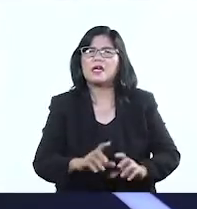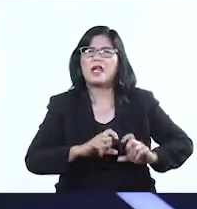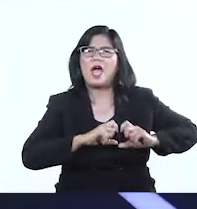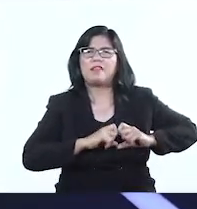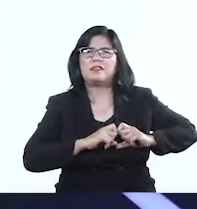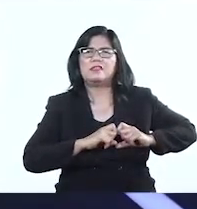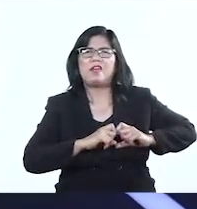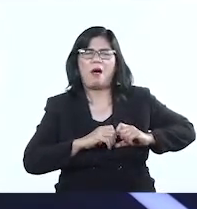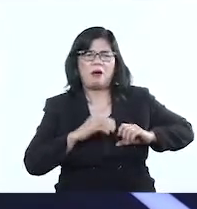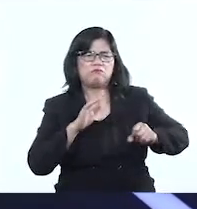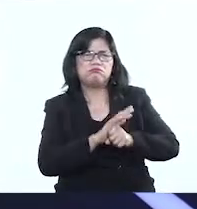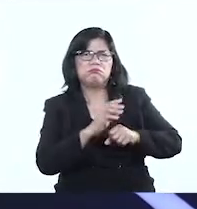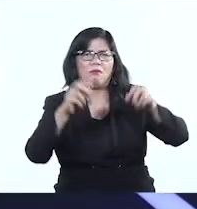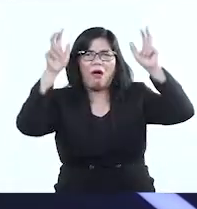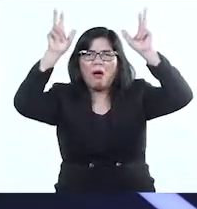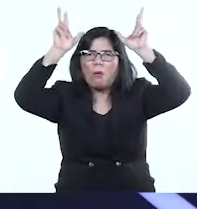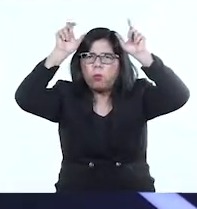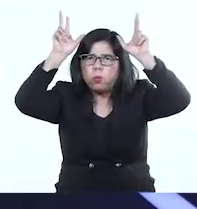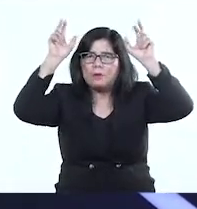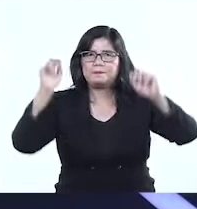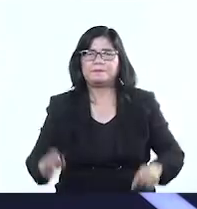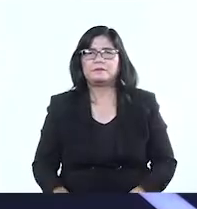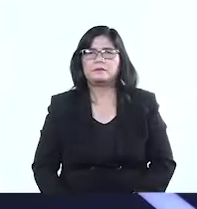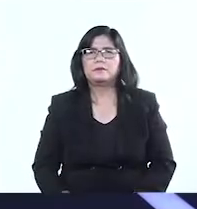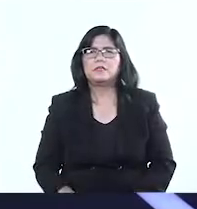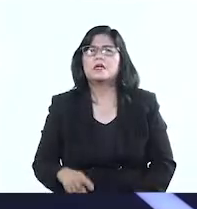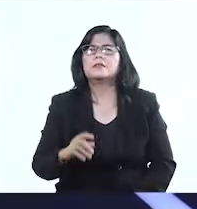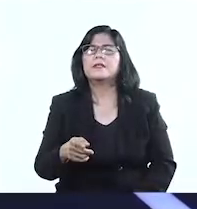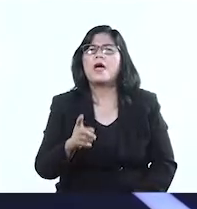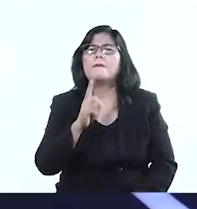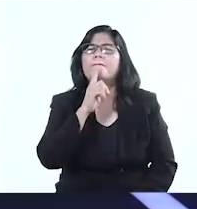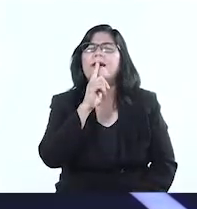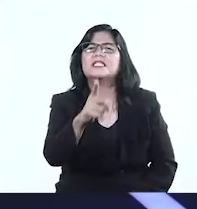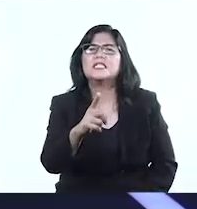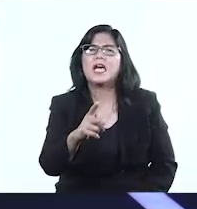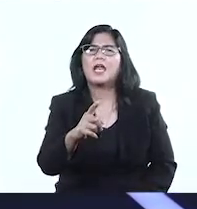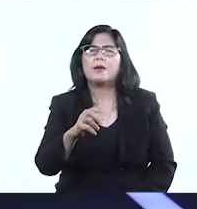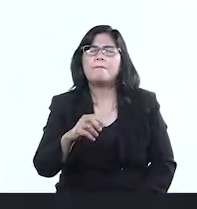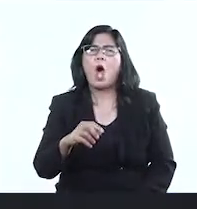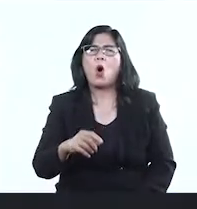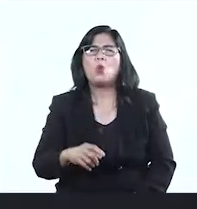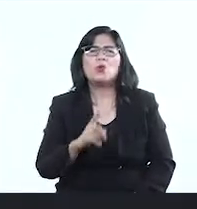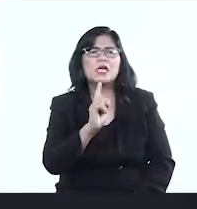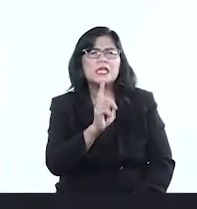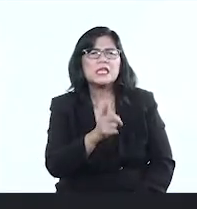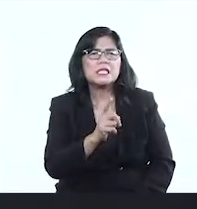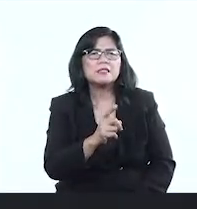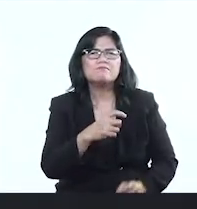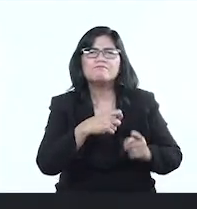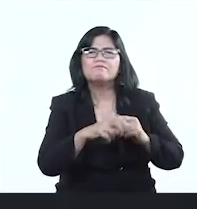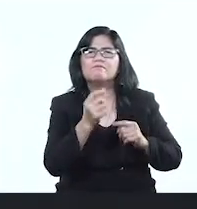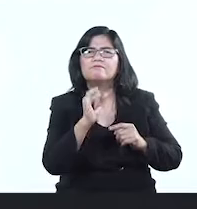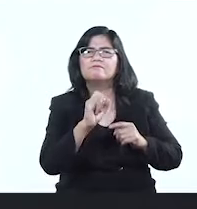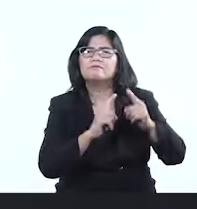Hai itu sebabnya pastikan Kalaupun kita menyampaikan kritik itu harus mulai dengan hati yang mengasihi Hai